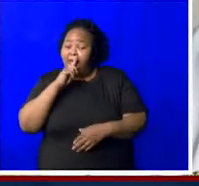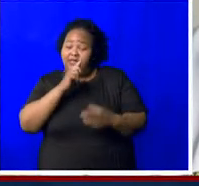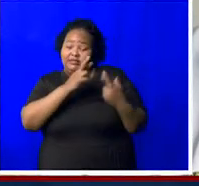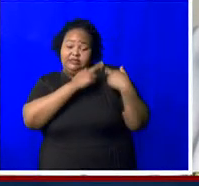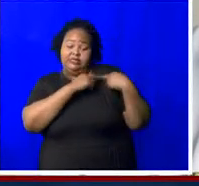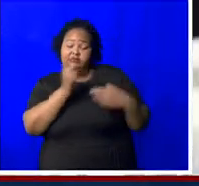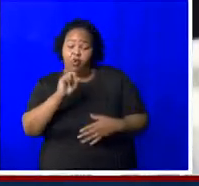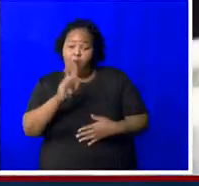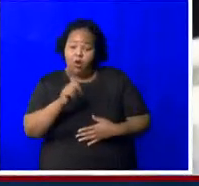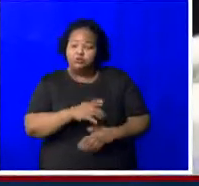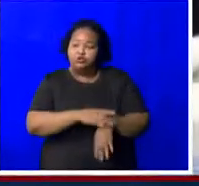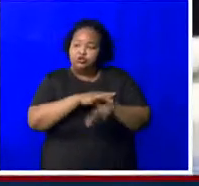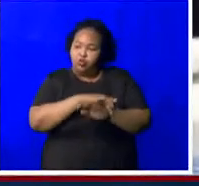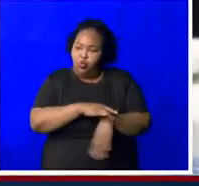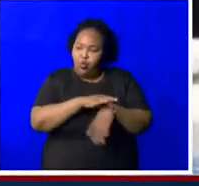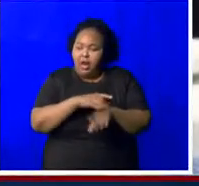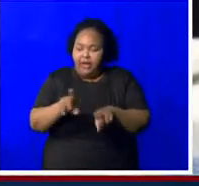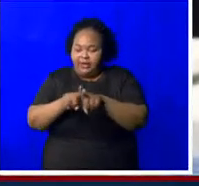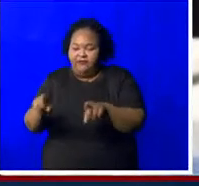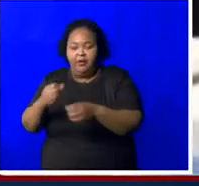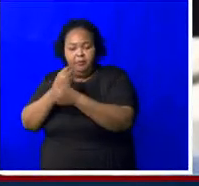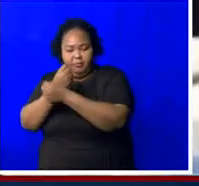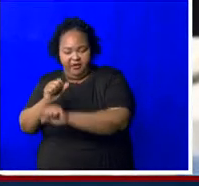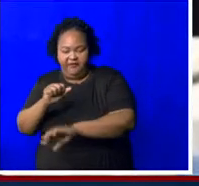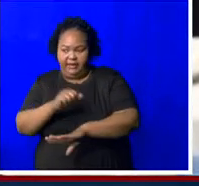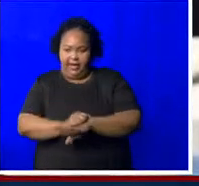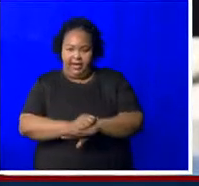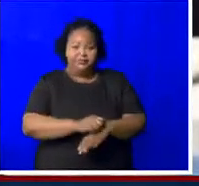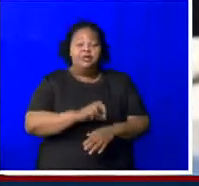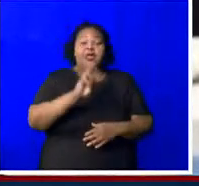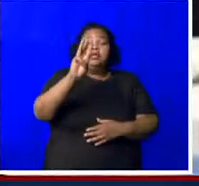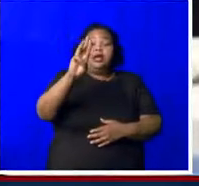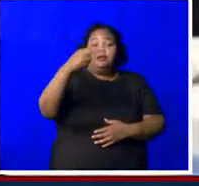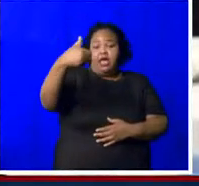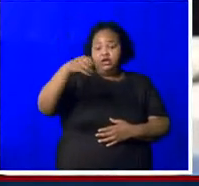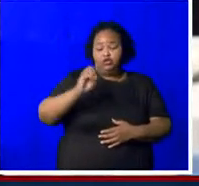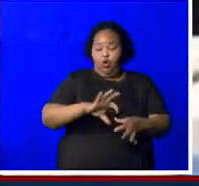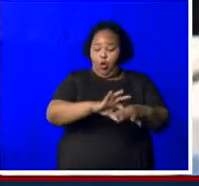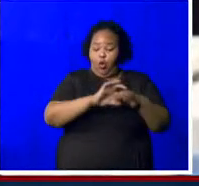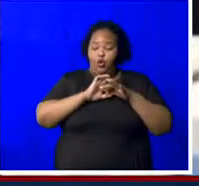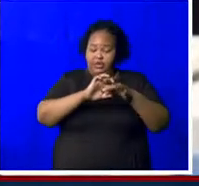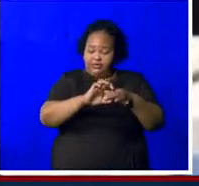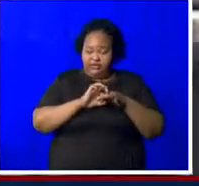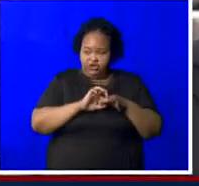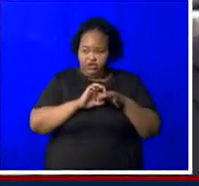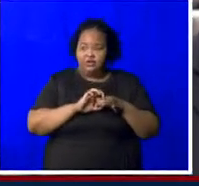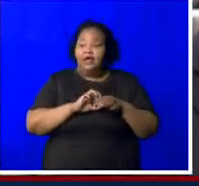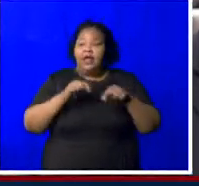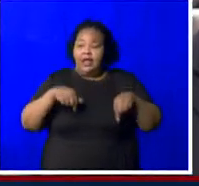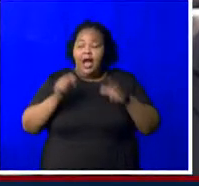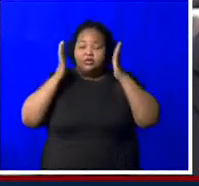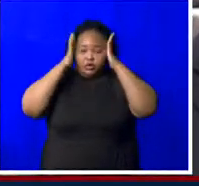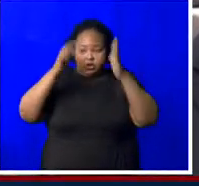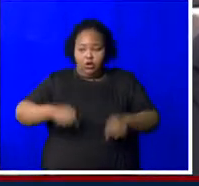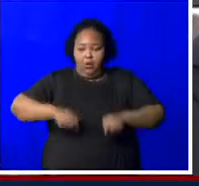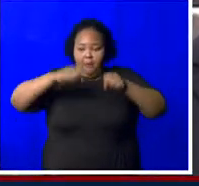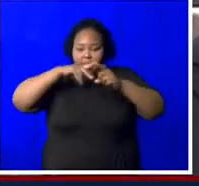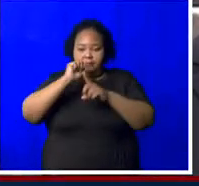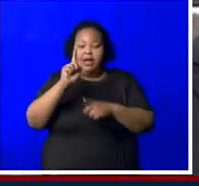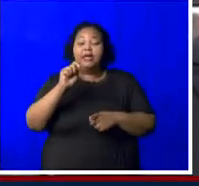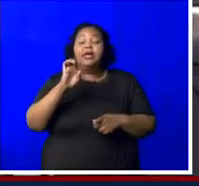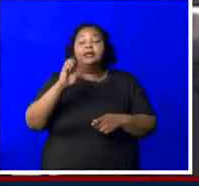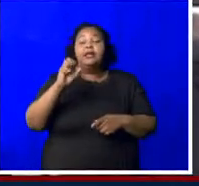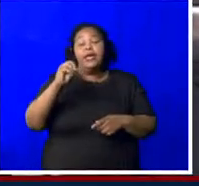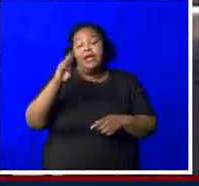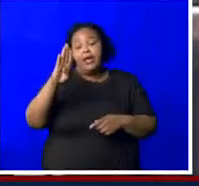kokuthi tingefiki. Dokotela Susan Tembo umphathi wenhlangano yakamhlaba yetempilo kuleli uthi ke leSwatini vele